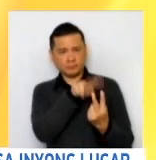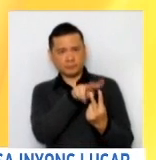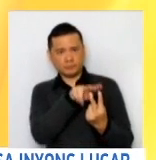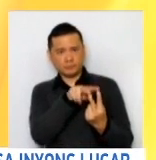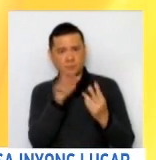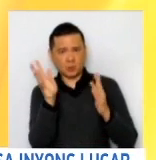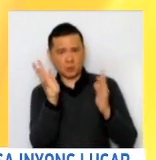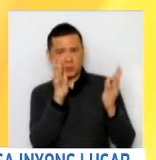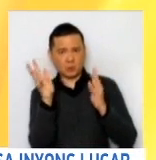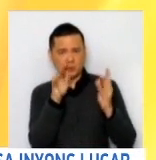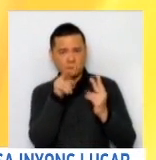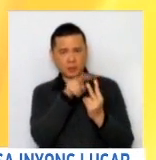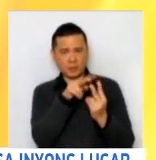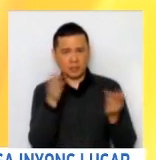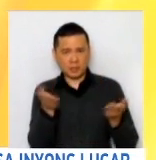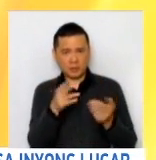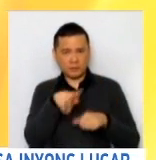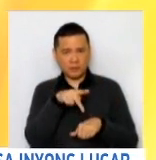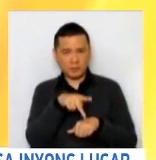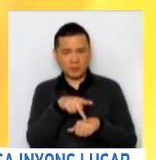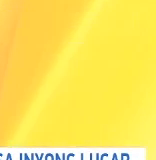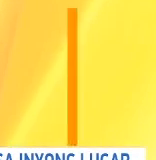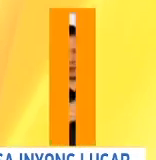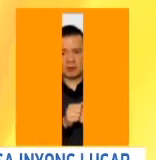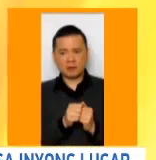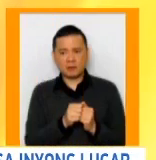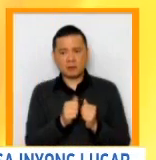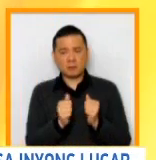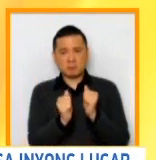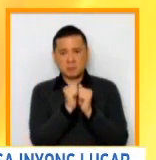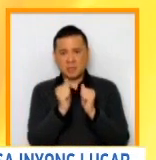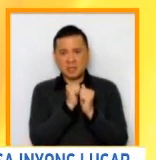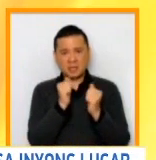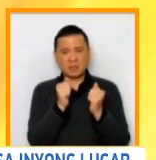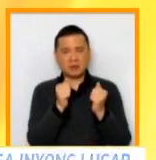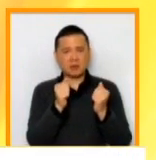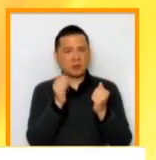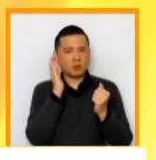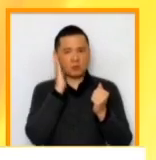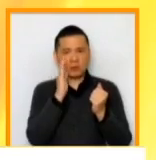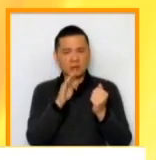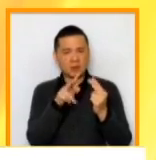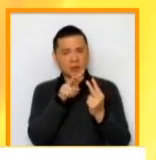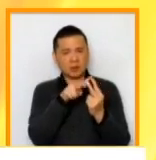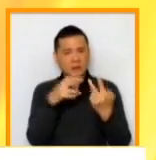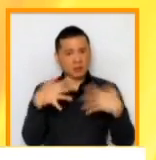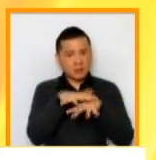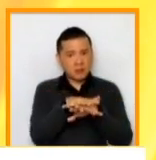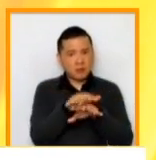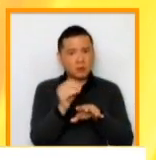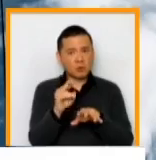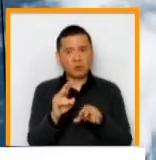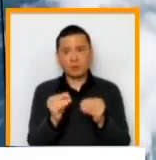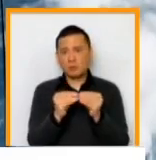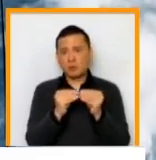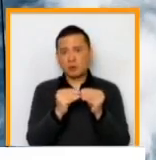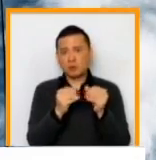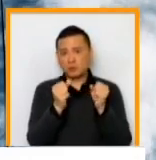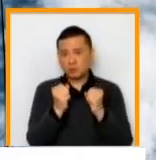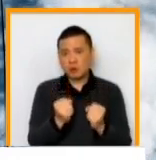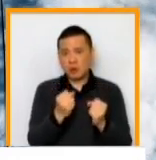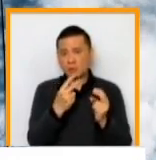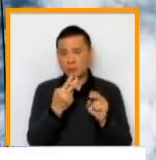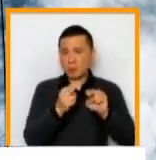eh, naghahatakan ba yan o nagpapalakas lalo? Well, sa ngayon, Iga, no, ang nakikita